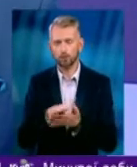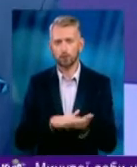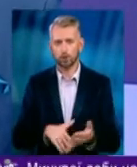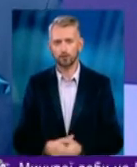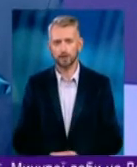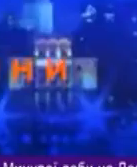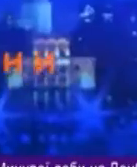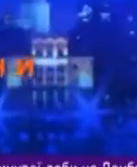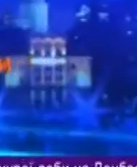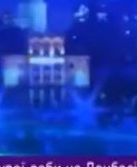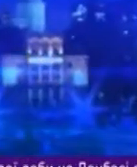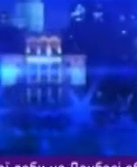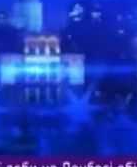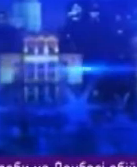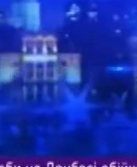продовжувати.